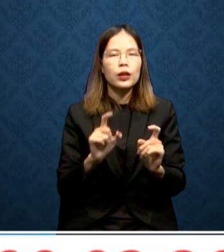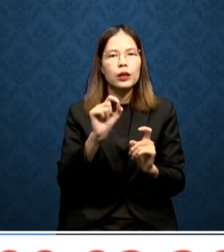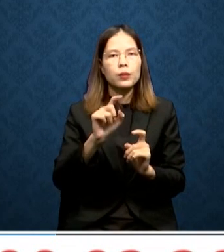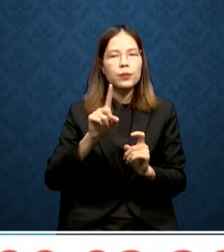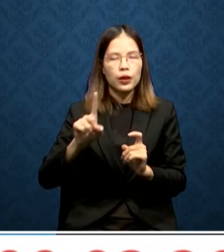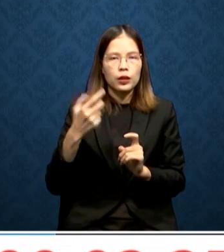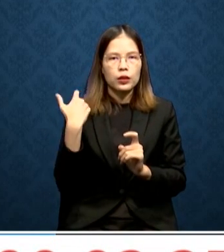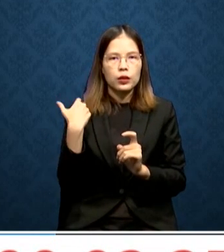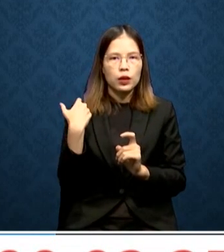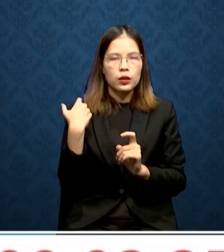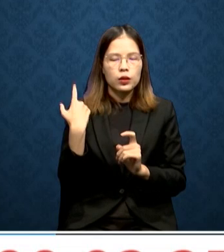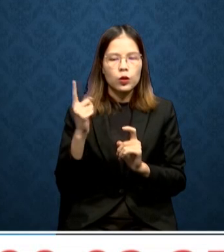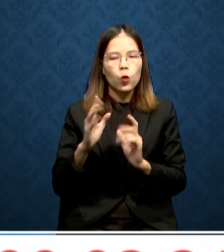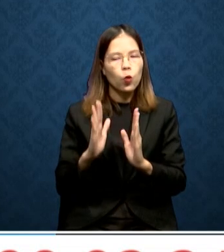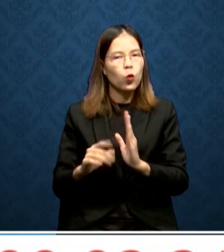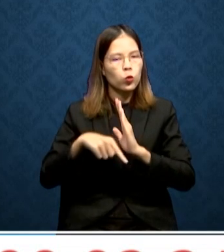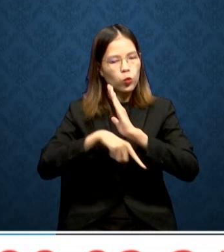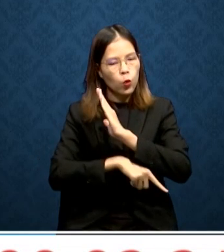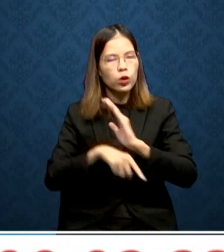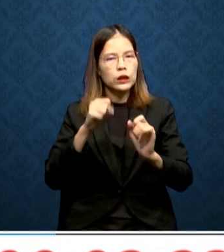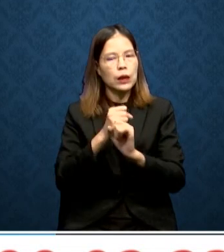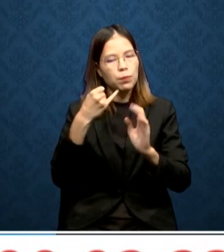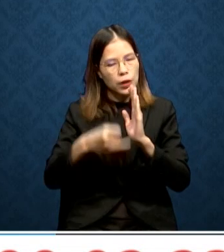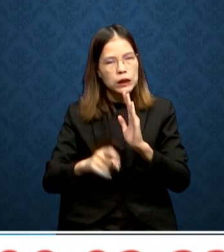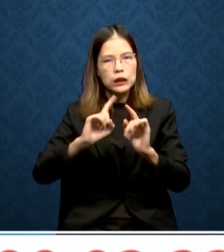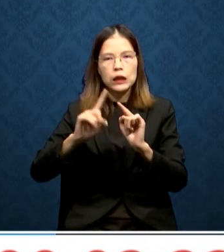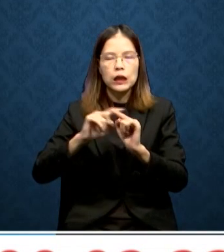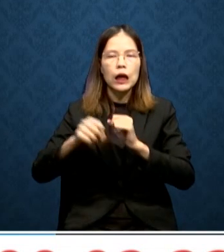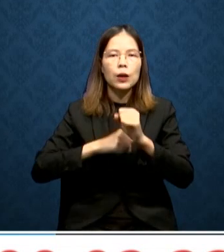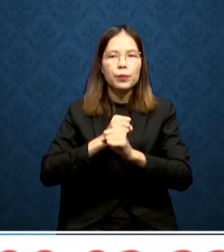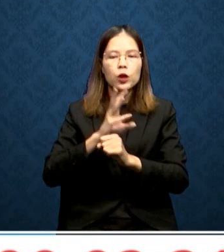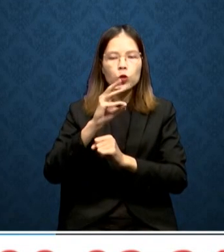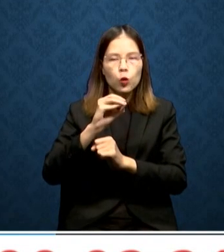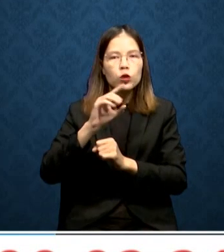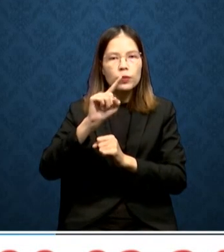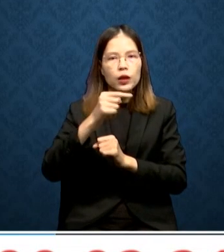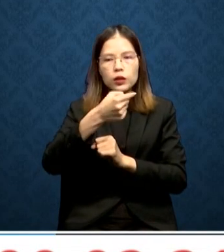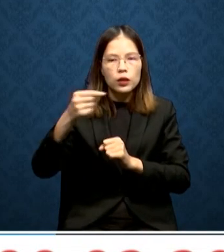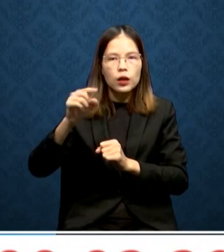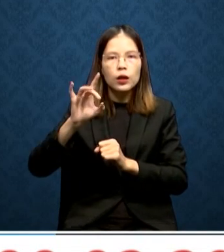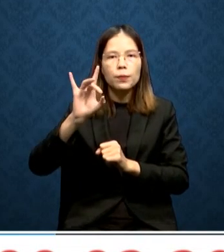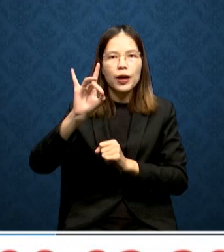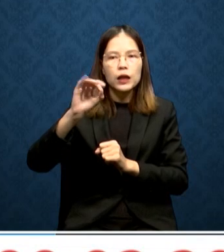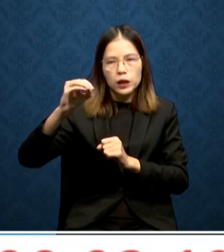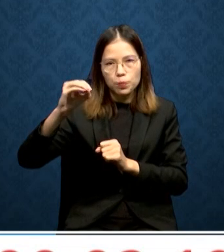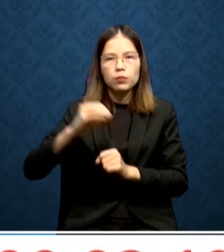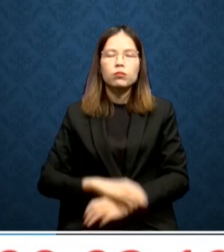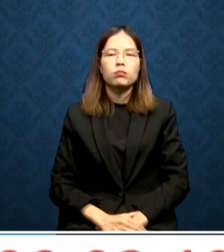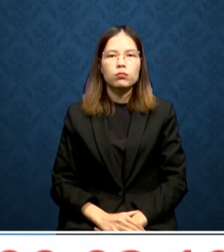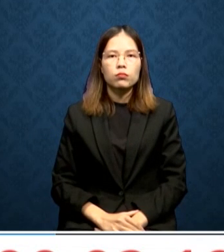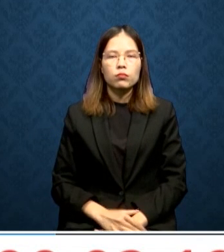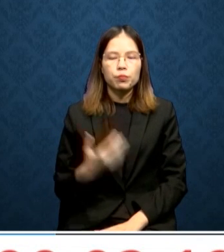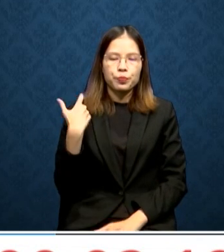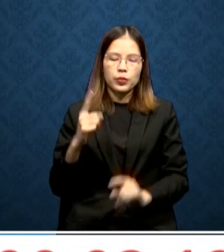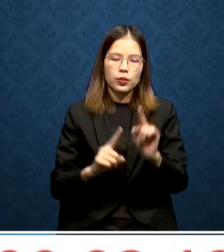การต่อต้านทุจริตและประพฤติมิชอบพ.ศ. 2561ถึง2580มีการ